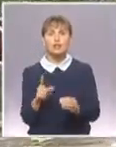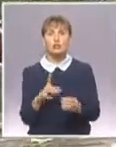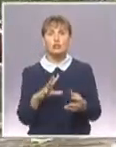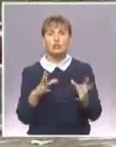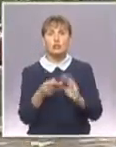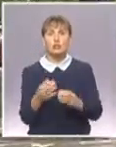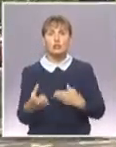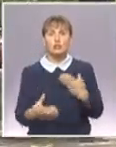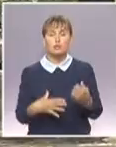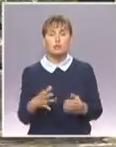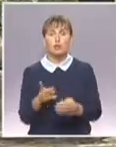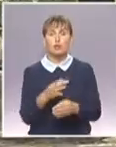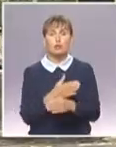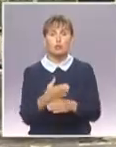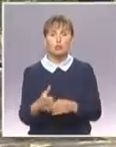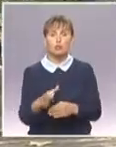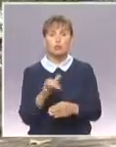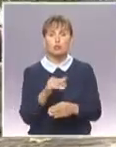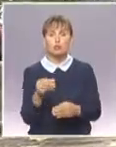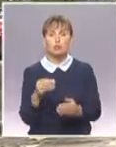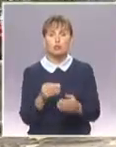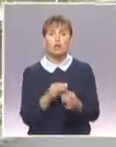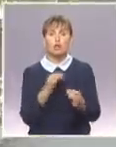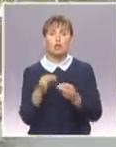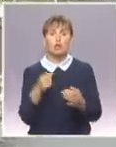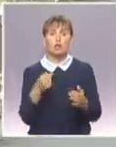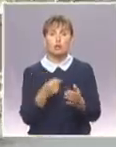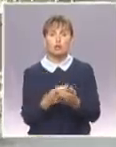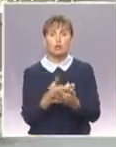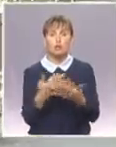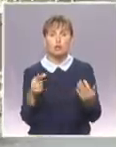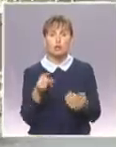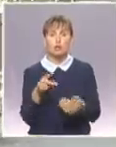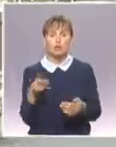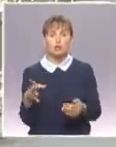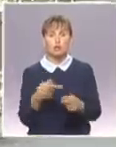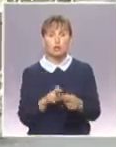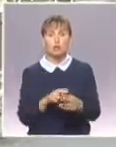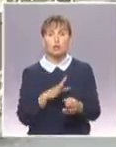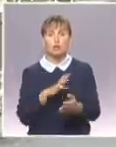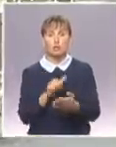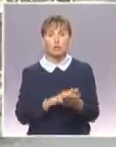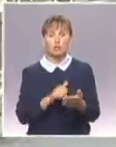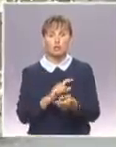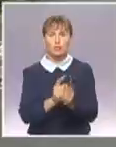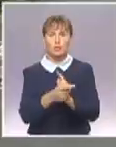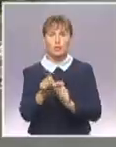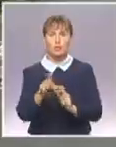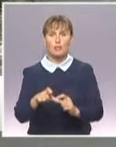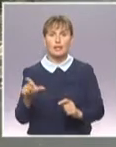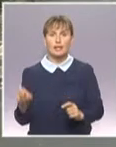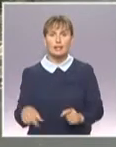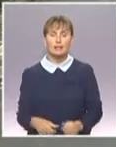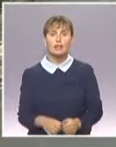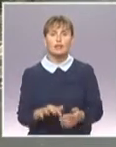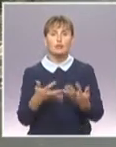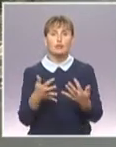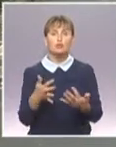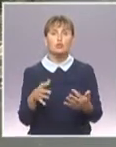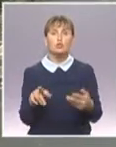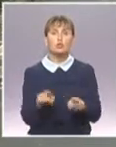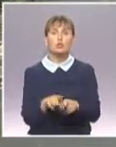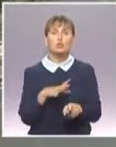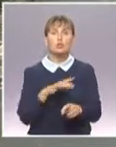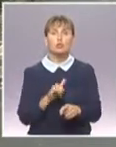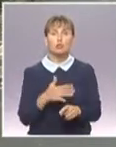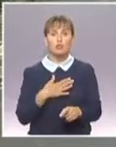не беспокоило. Но позже сумма долга за один разговор дошла до нескольких тысяч. Это и стало причиной смены оператора. Случай даже был такой, что